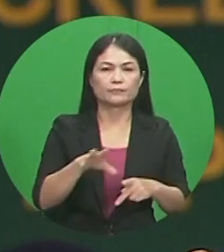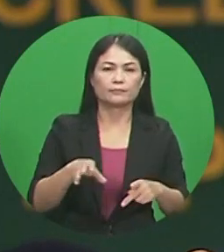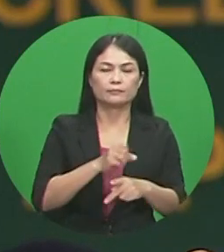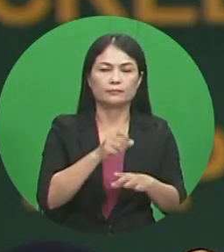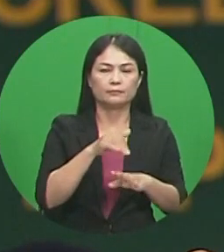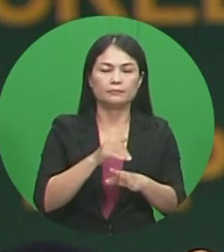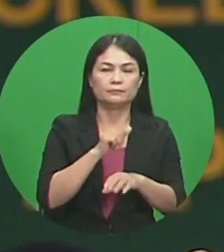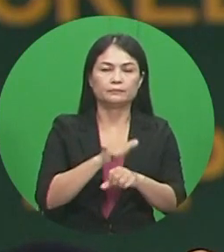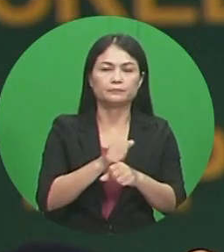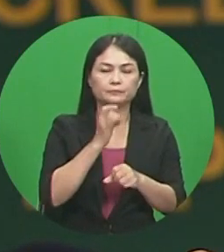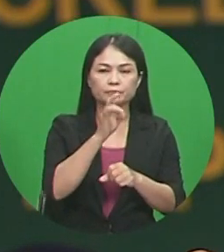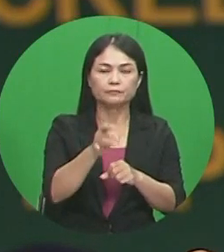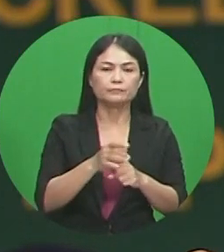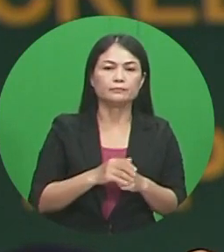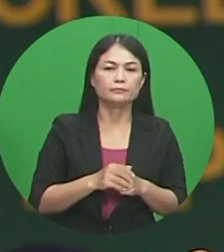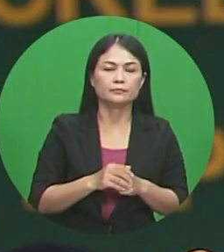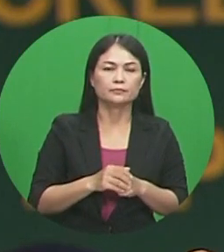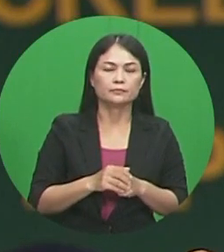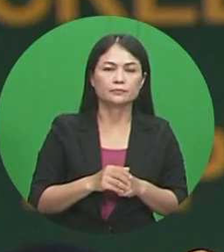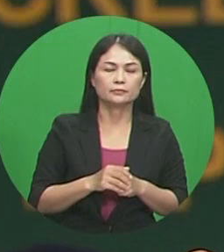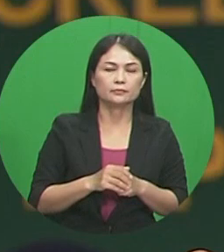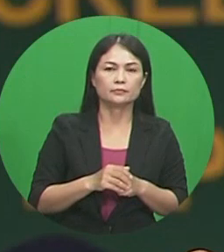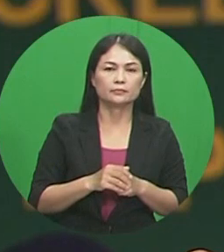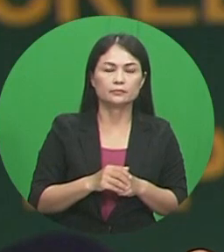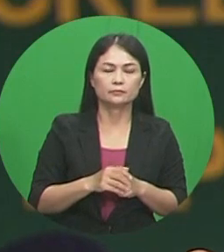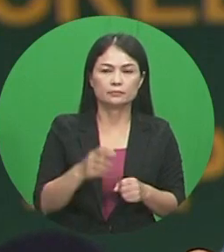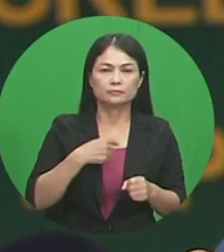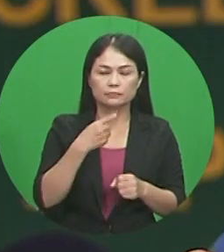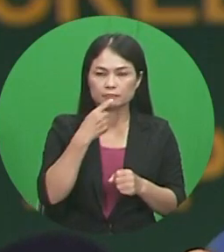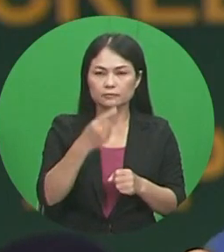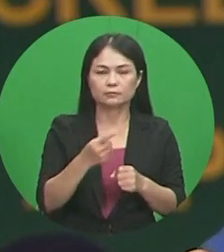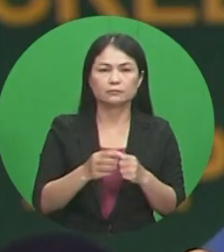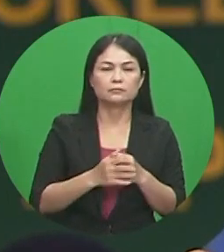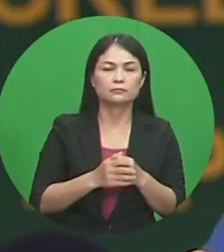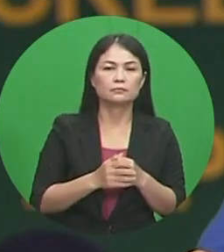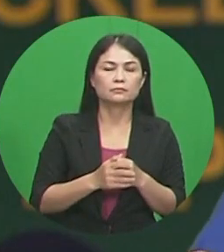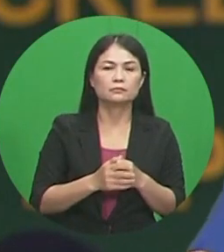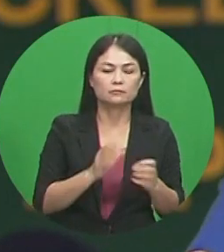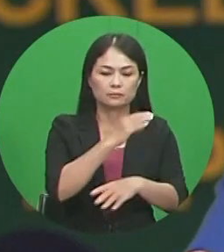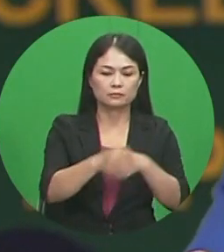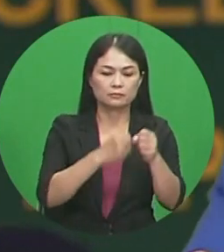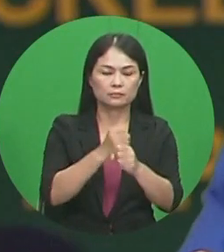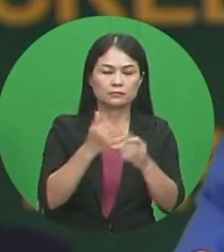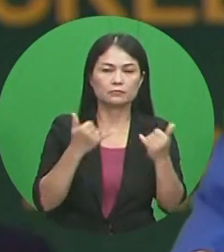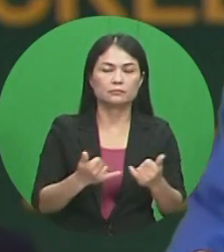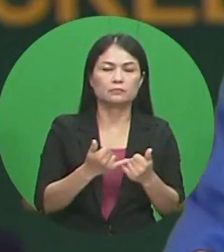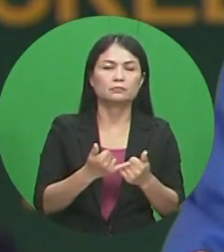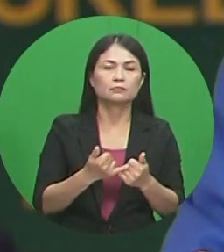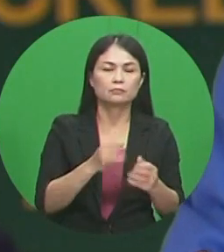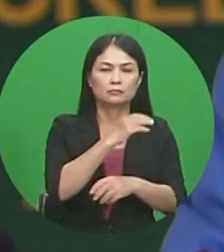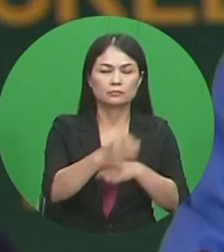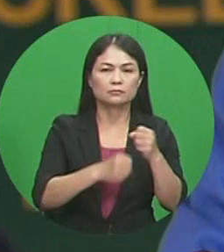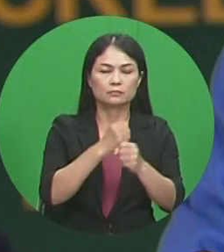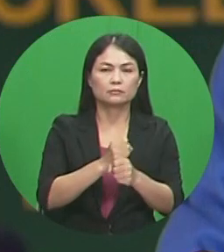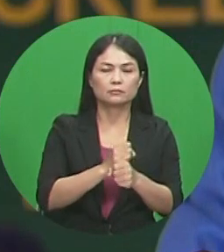លើការជាក់ស្ដែងខ្ញុំសូមបញ្ជាក់ថាឆ្នាំនេះគឺជាខួបលើ